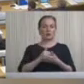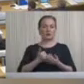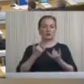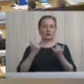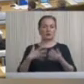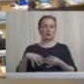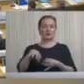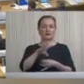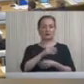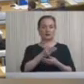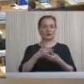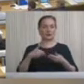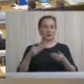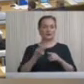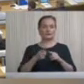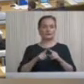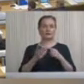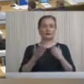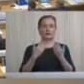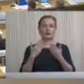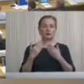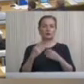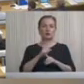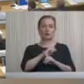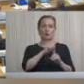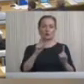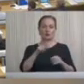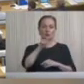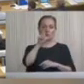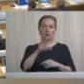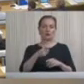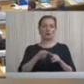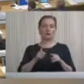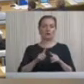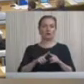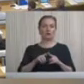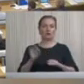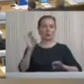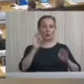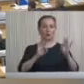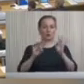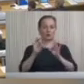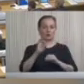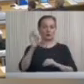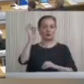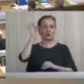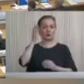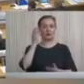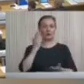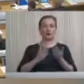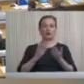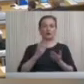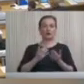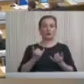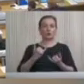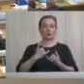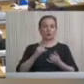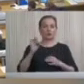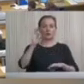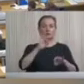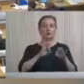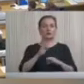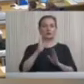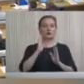скільки треба коштів, щоб купити то маски в Китаї, то тепер вакцину в Китаї, згадайте те, що я скажу. Величезна афера,